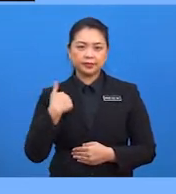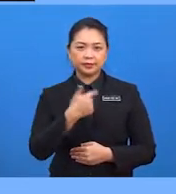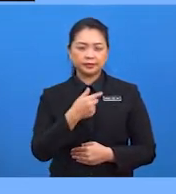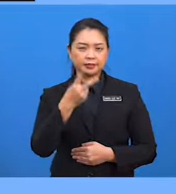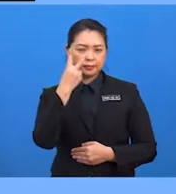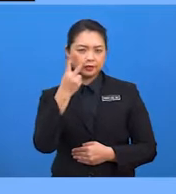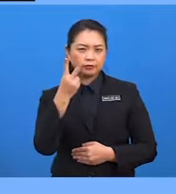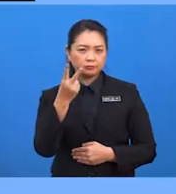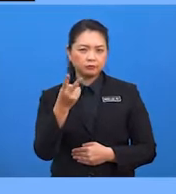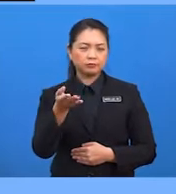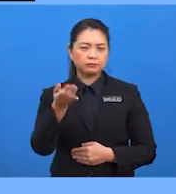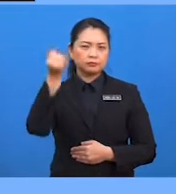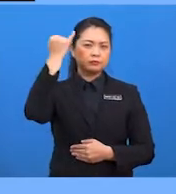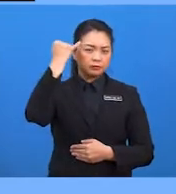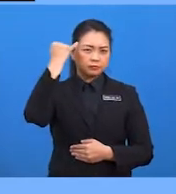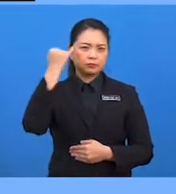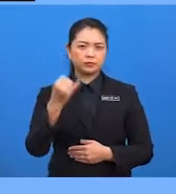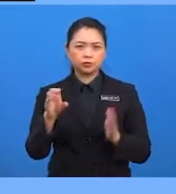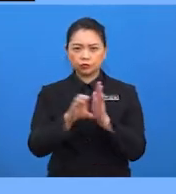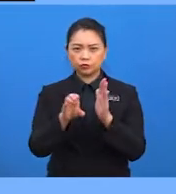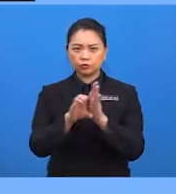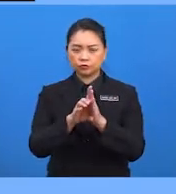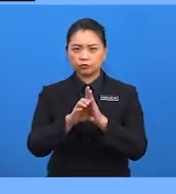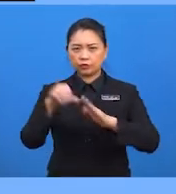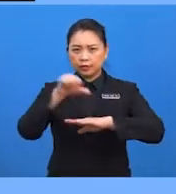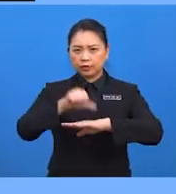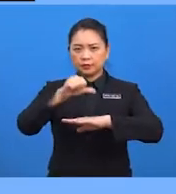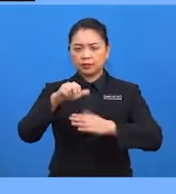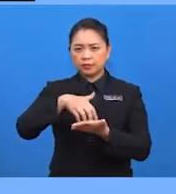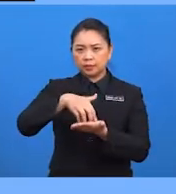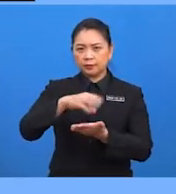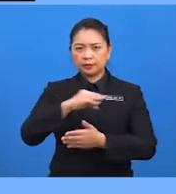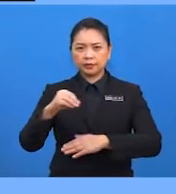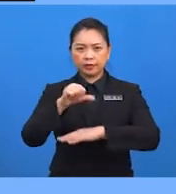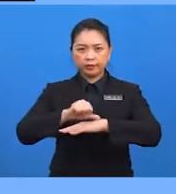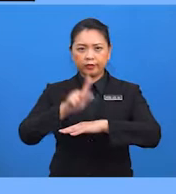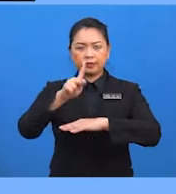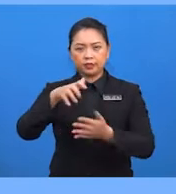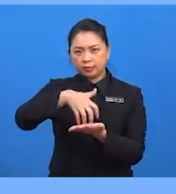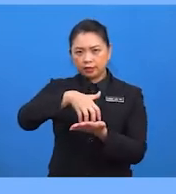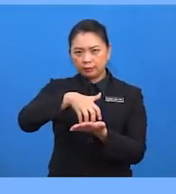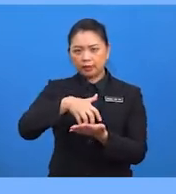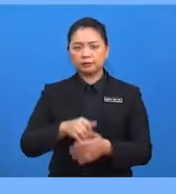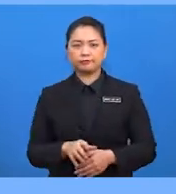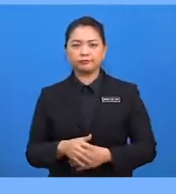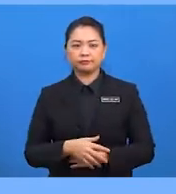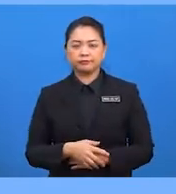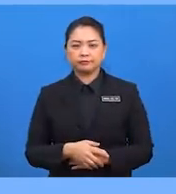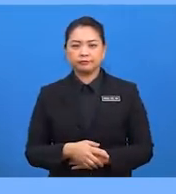Mari kita imbas kembali contoh-contoh asid lemah dan alkali lemah.